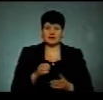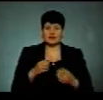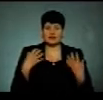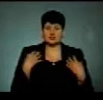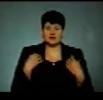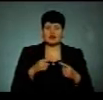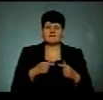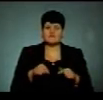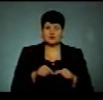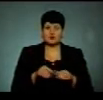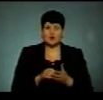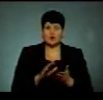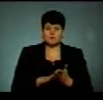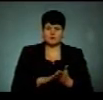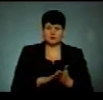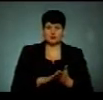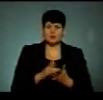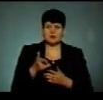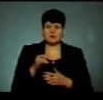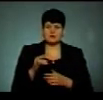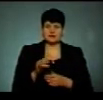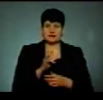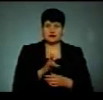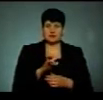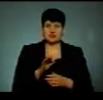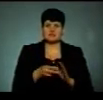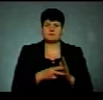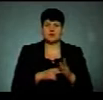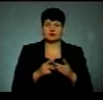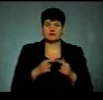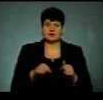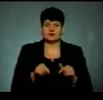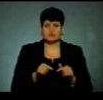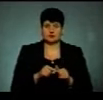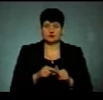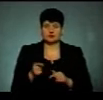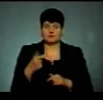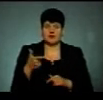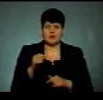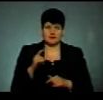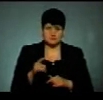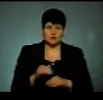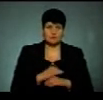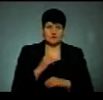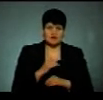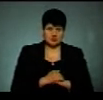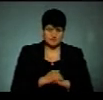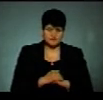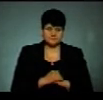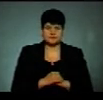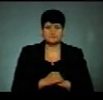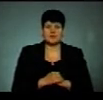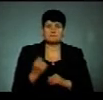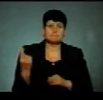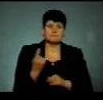ПрАТ «Тернопільгаз». Вітаю вас. Та Наталія Бочар, начальниця планового відділу ПрАТ «Тернопільгаз». Доброго вечора. Ну, тож, власне,